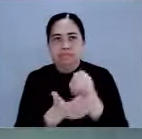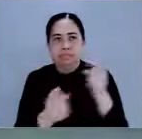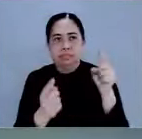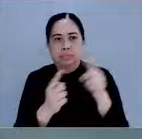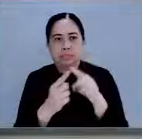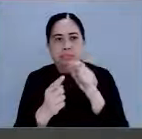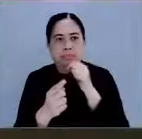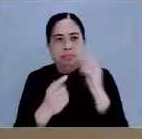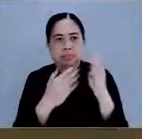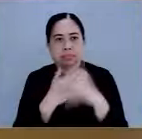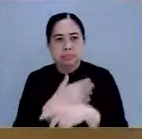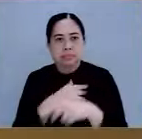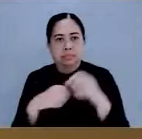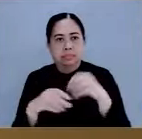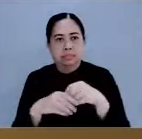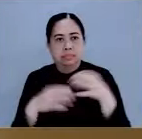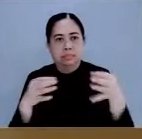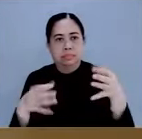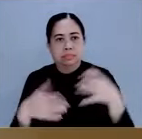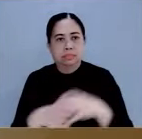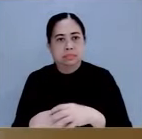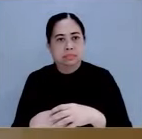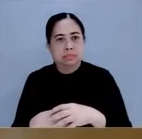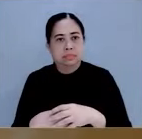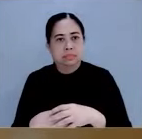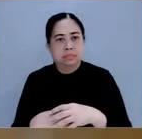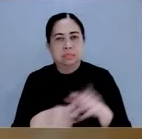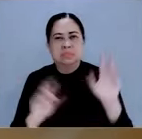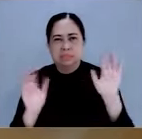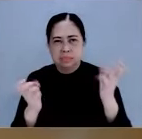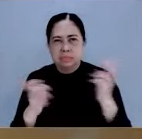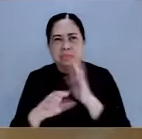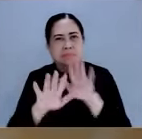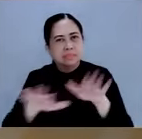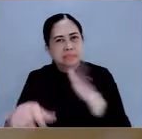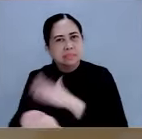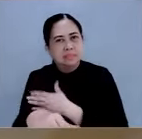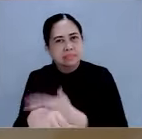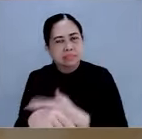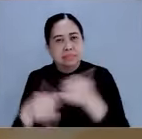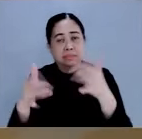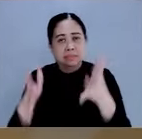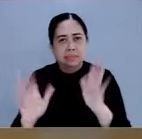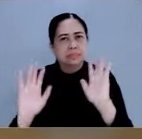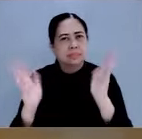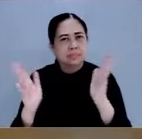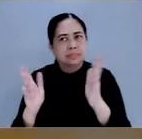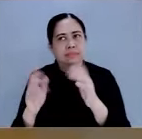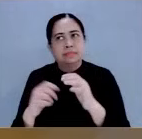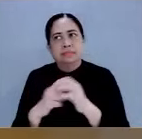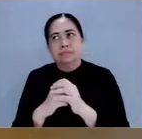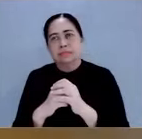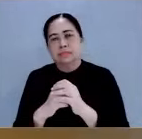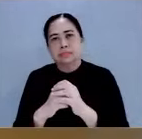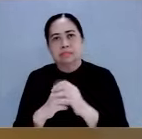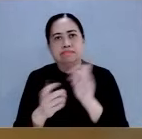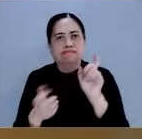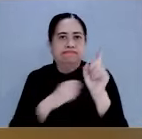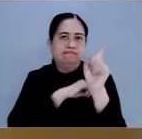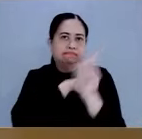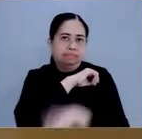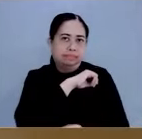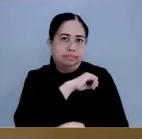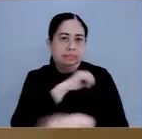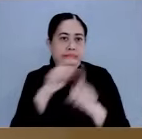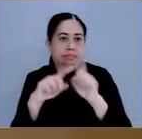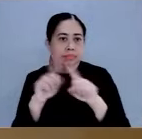pinababalik sa hardcourt. Anak natin ng mga players eh. Anak naman talaga natin. Parang di parusahan natin pero wag